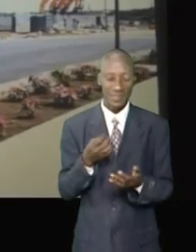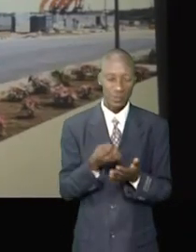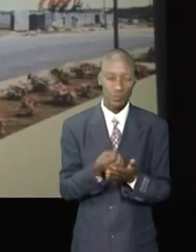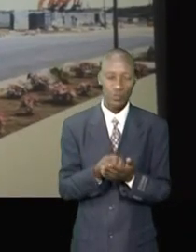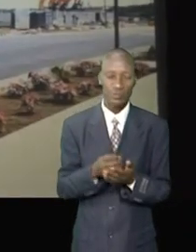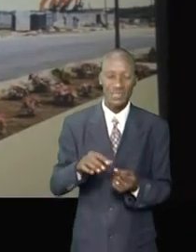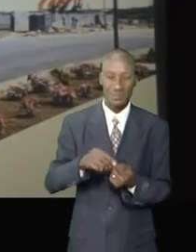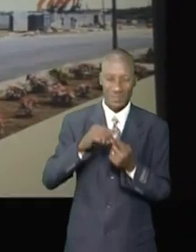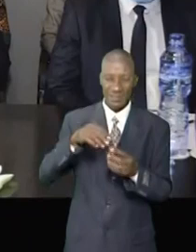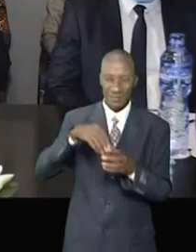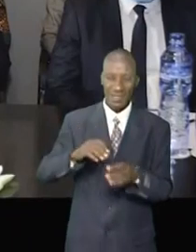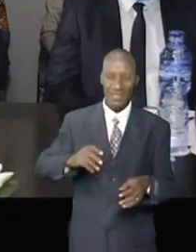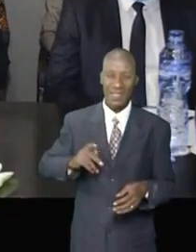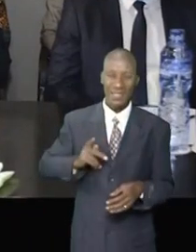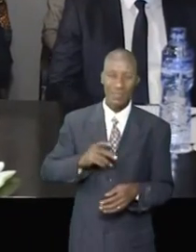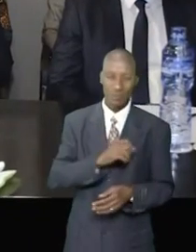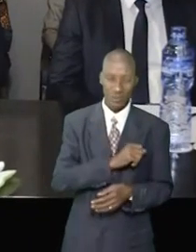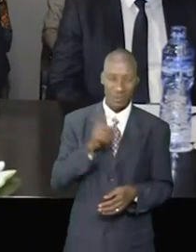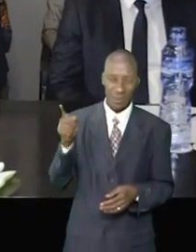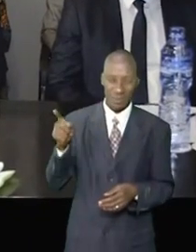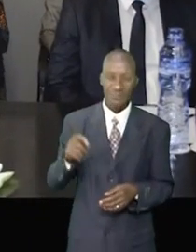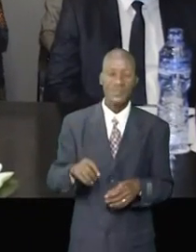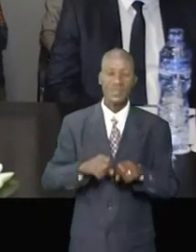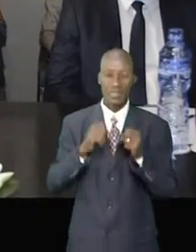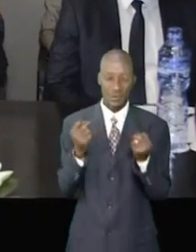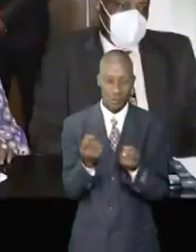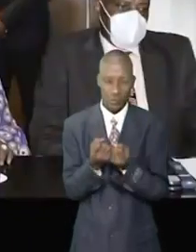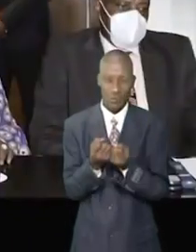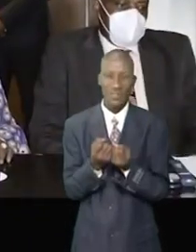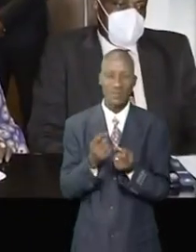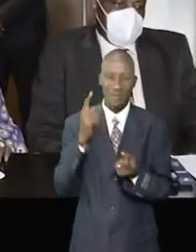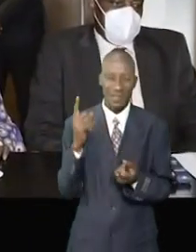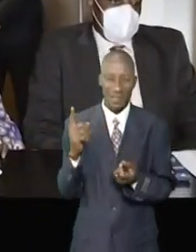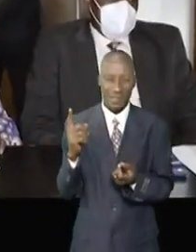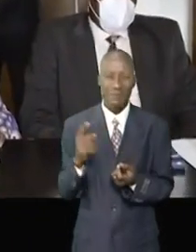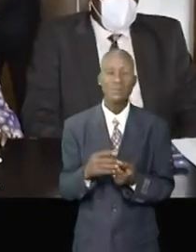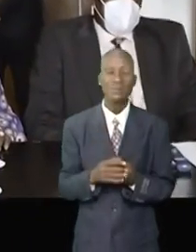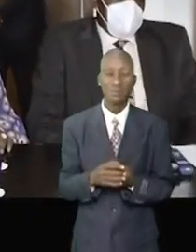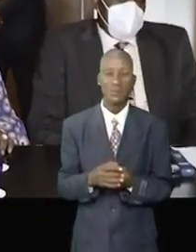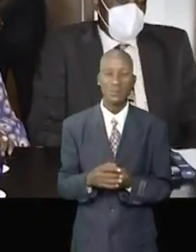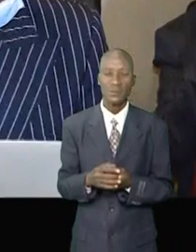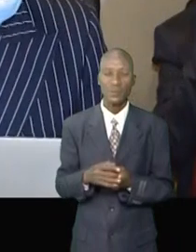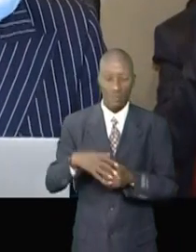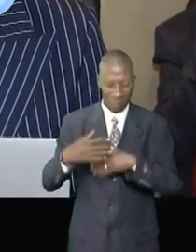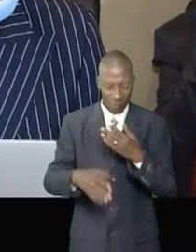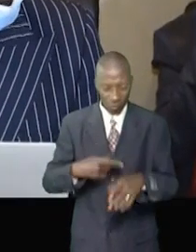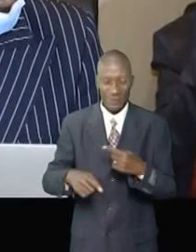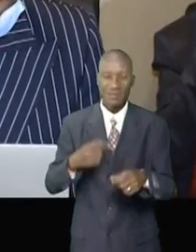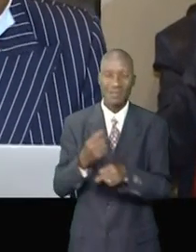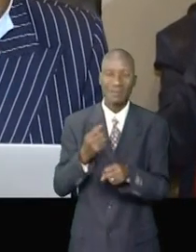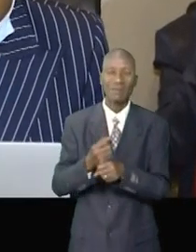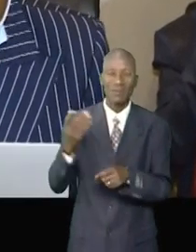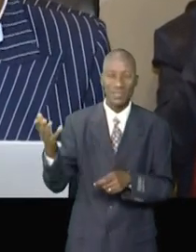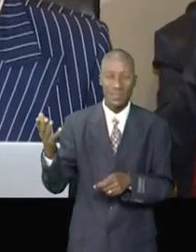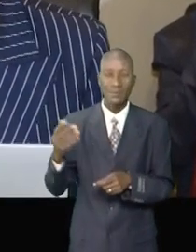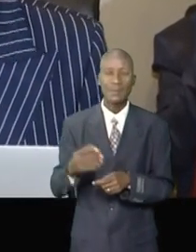Kiswichi aura comme principal acteur la société Geniland SA, qui est une filière du groupe Rendezvous, déjà opérationnel